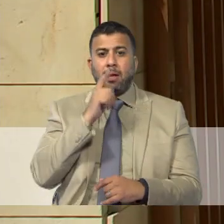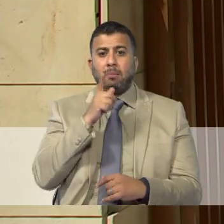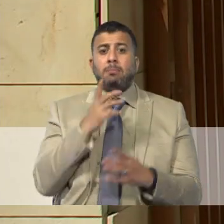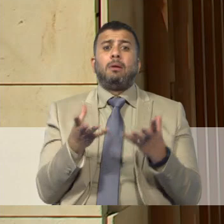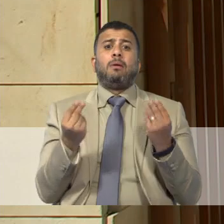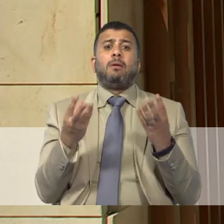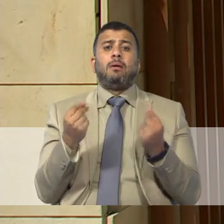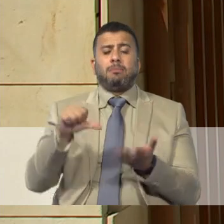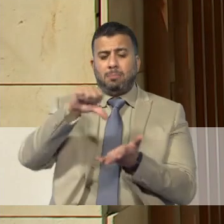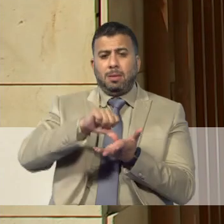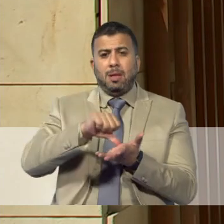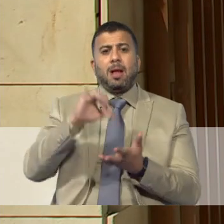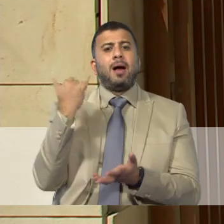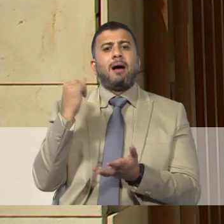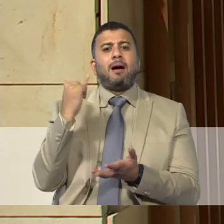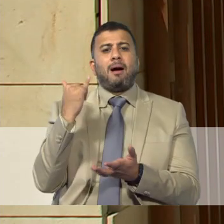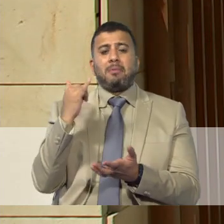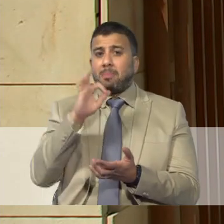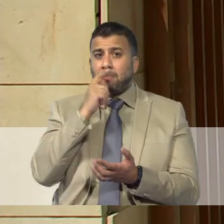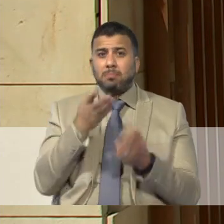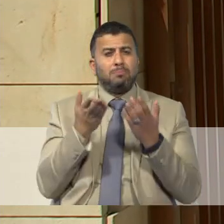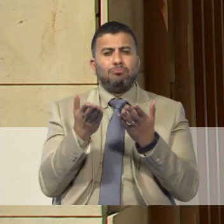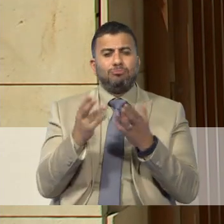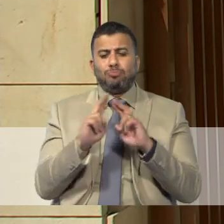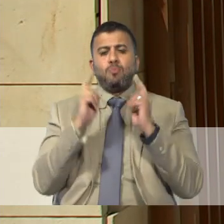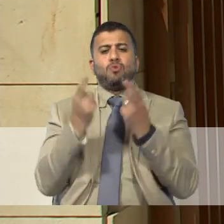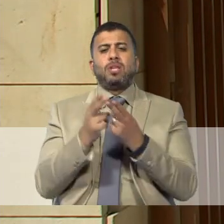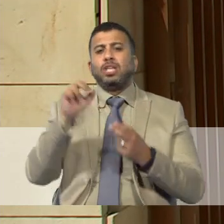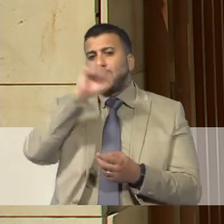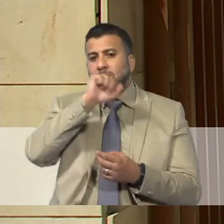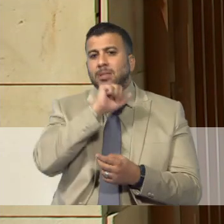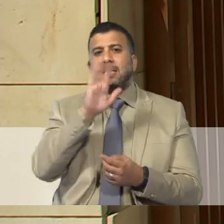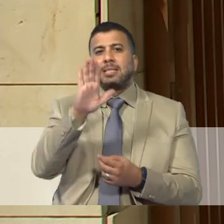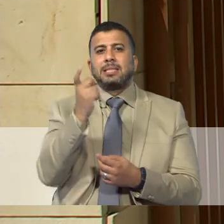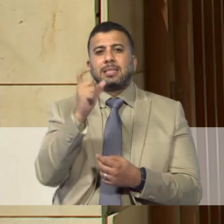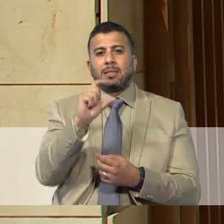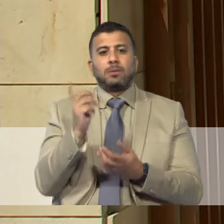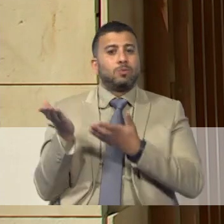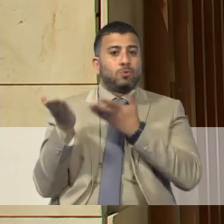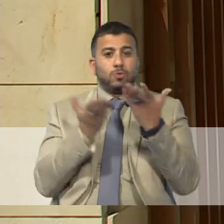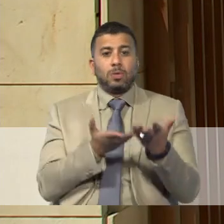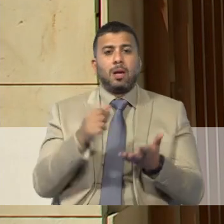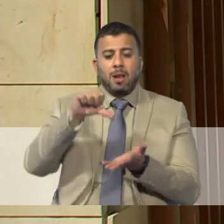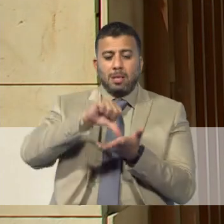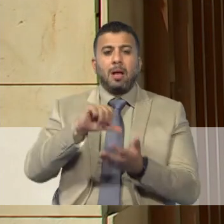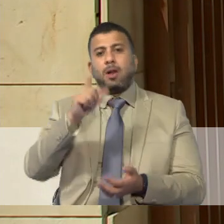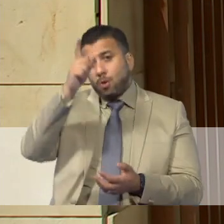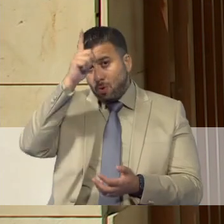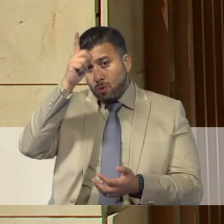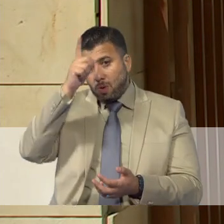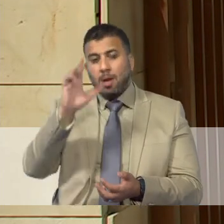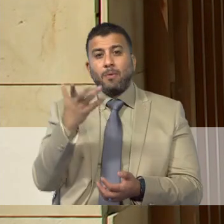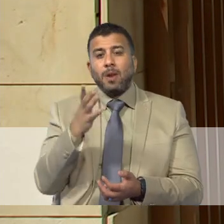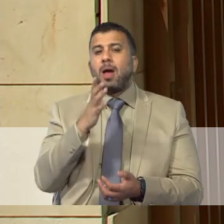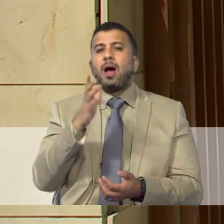العديد من العواصم العربية، ها هو ملتقى الشارقة للسرد يحل ضيفا في العاصمة الأردنية